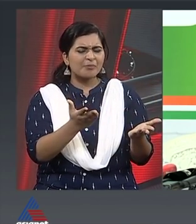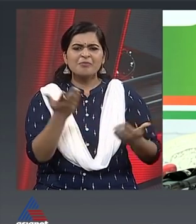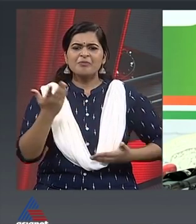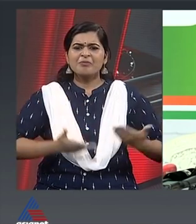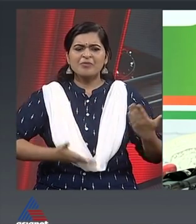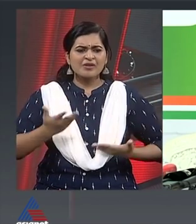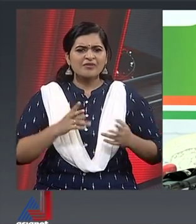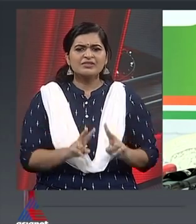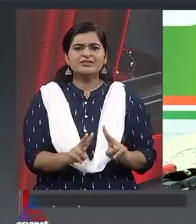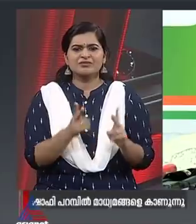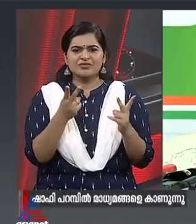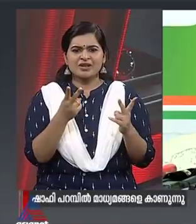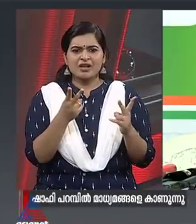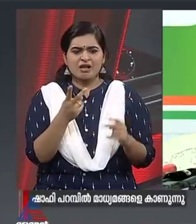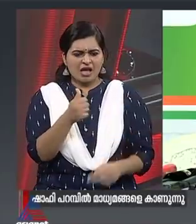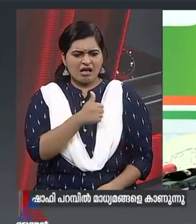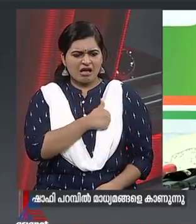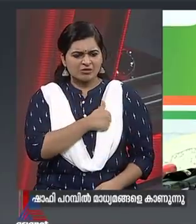അവയെ ക്രൂരമായി അവഗണിച്ച്